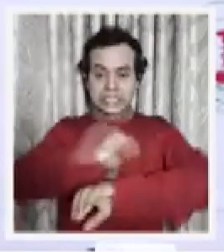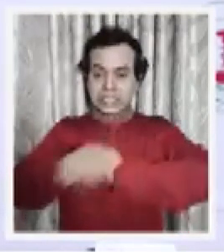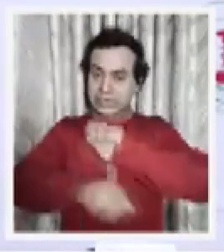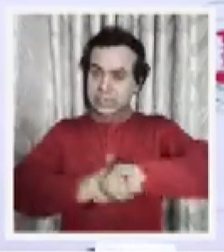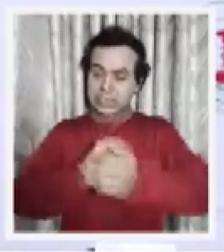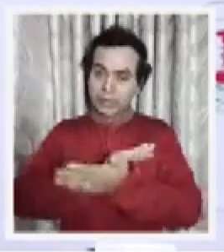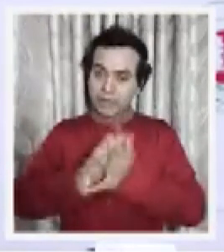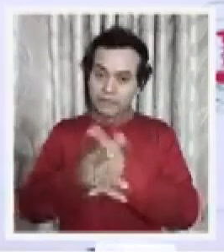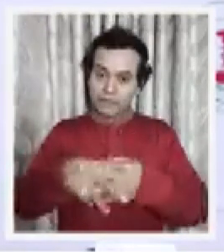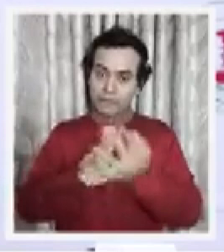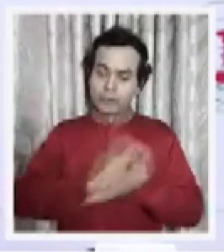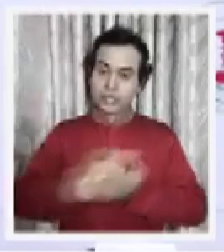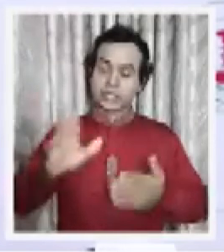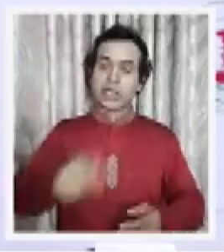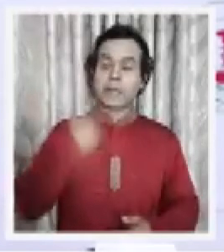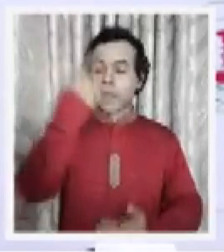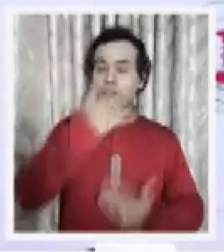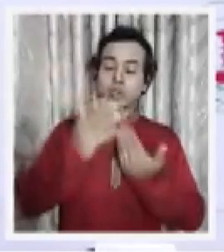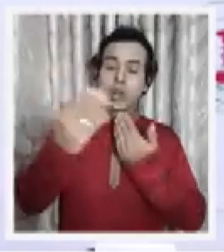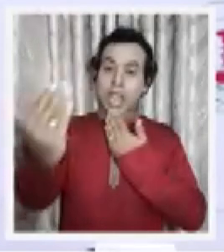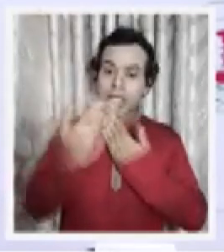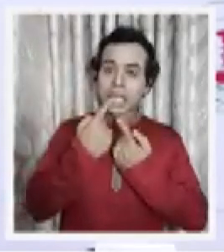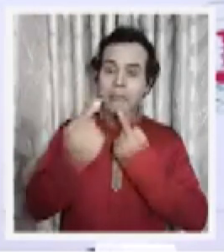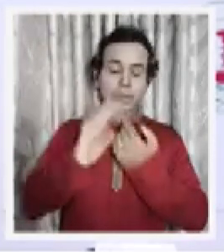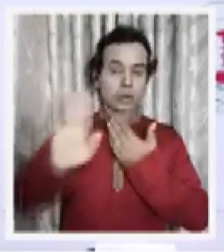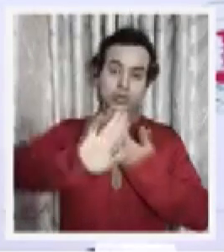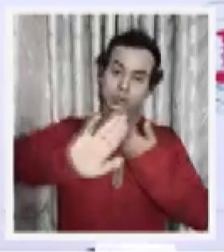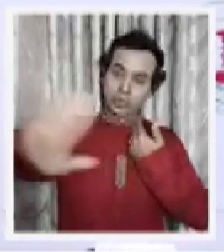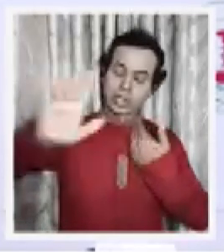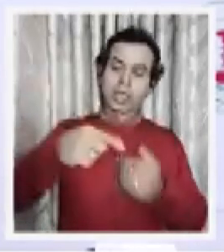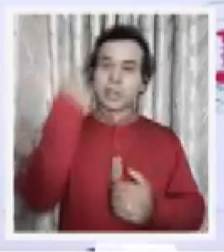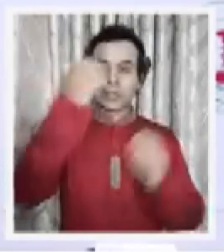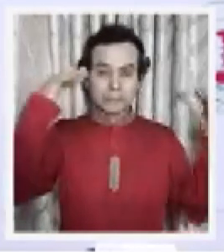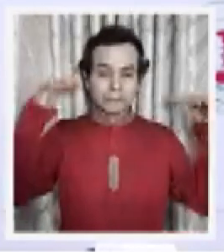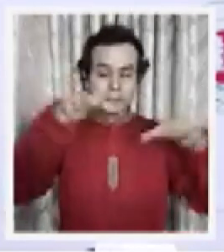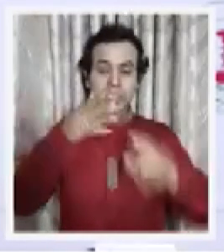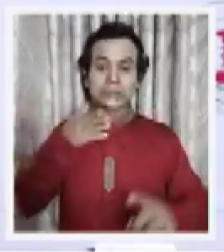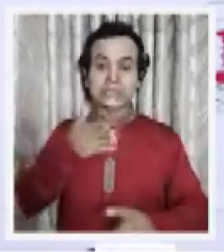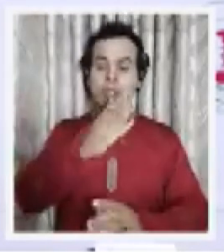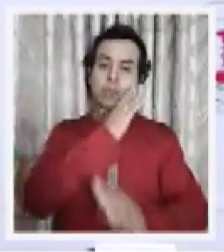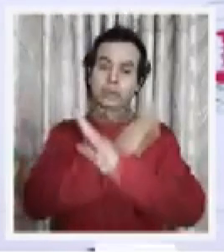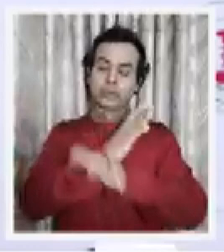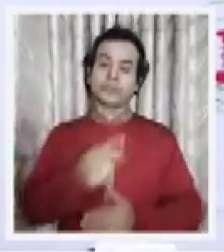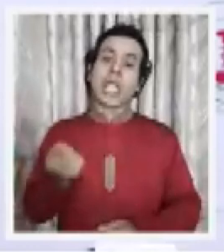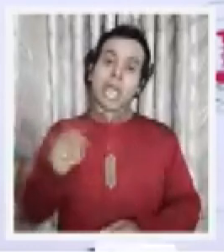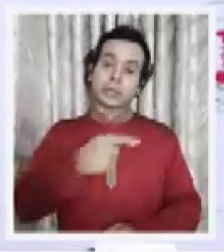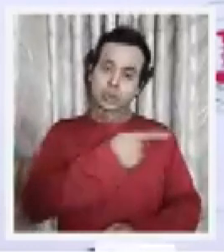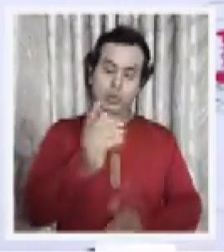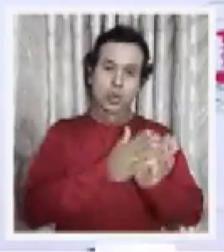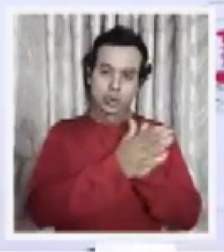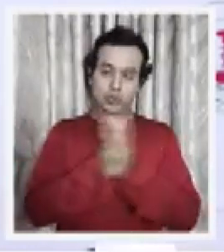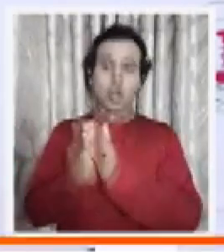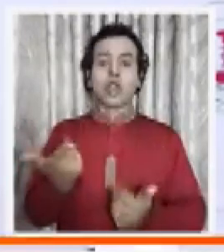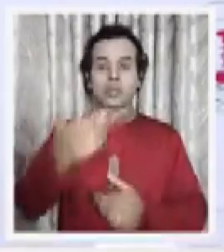সামাজিক দূরত্ব বজায় রাখা এবং জনসমাবেশ বা জনসমাগম এড়িয়ে চলা। এবং আপনাদের আবারও বিনীতভাবে বলি, আপনারা